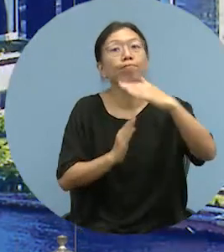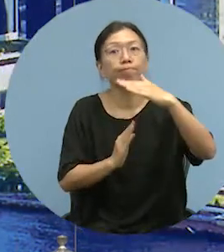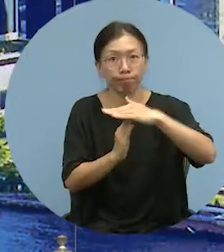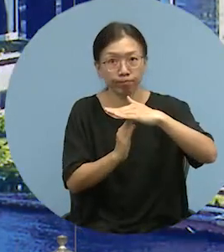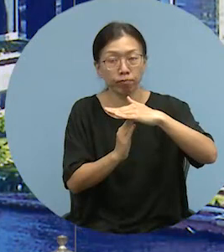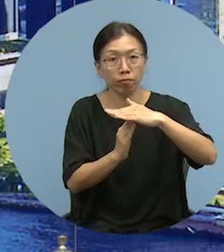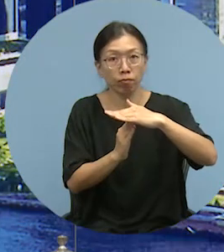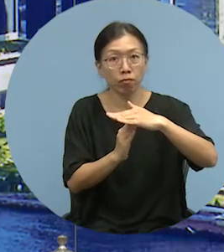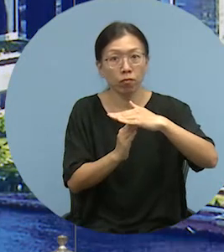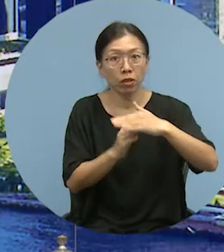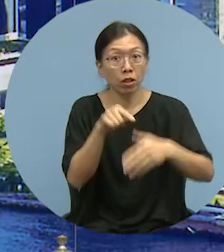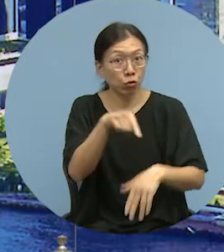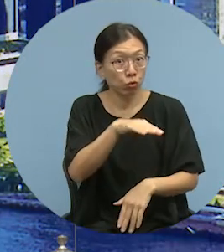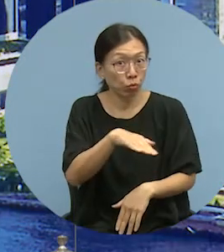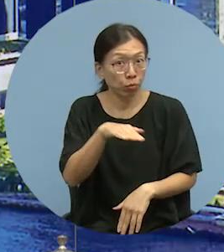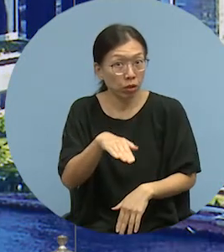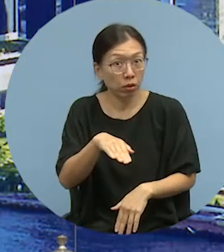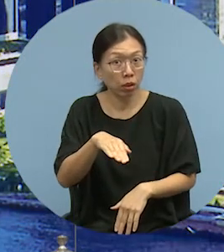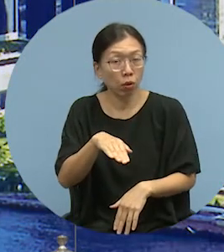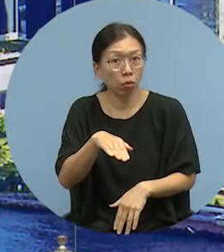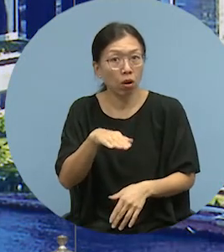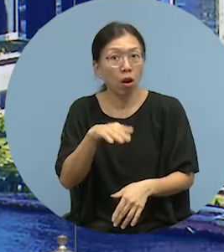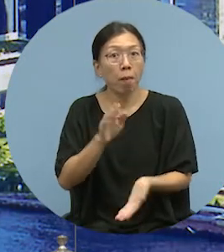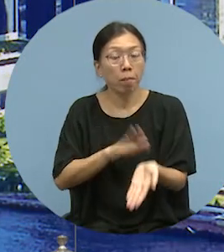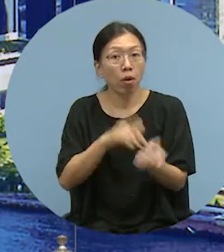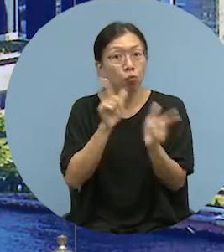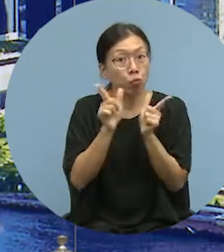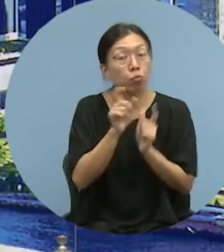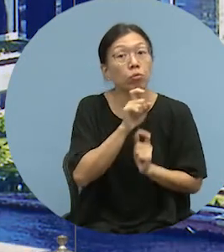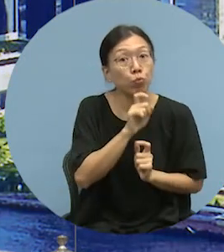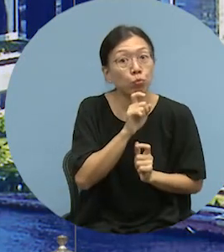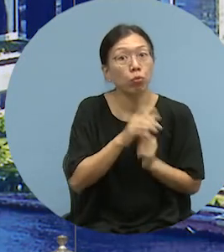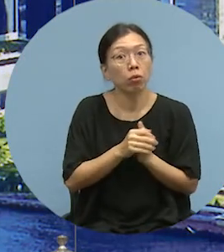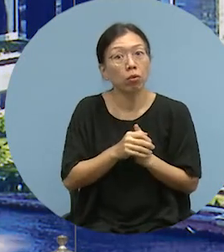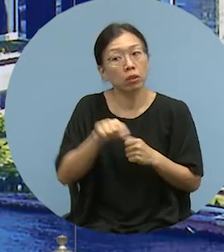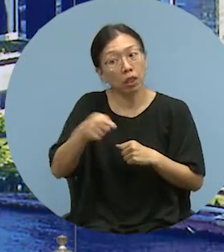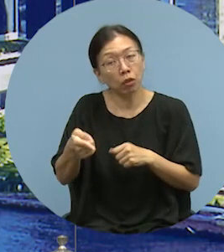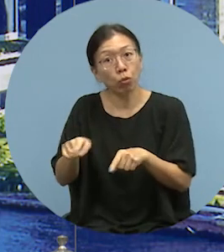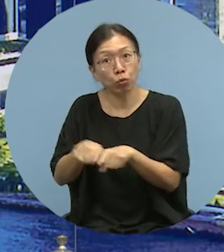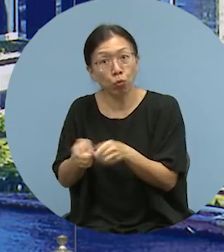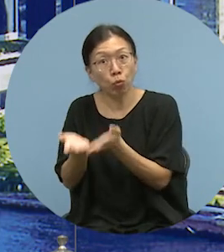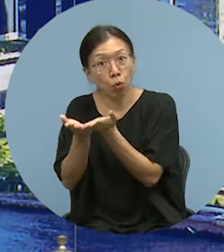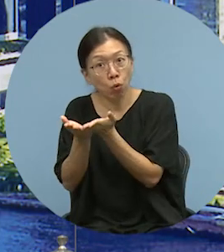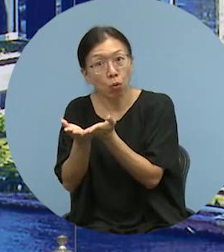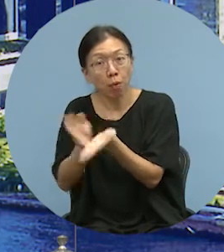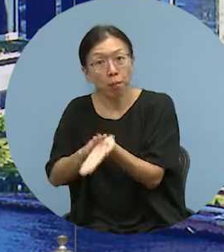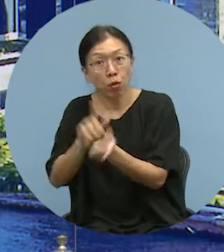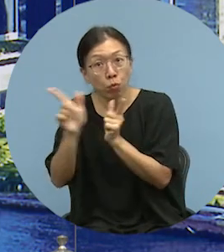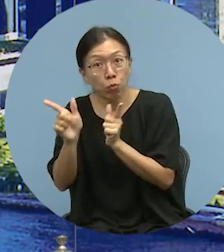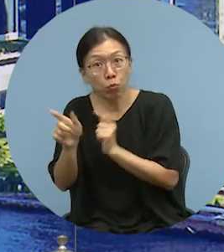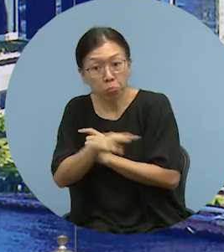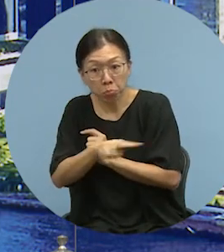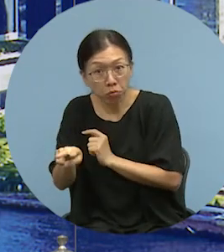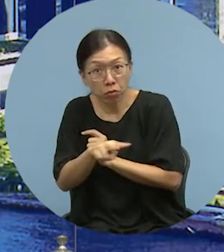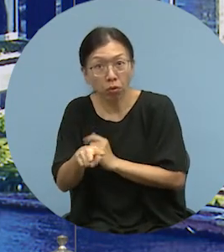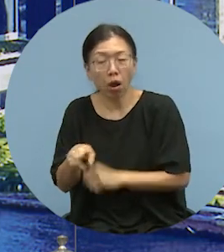因為小朋友當時佢就有啲病徵啦，咁佢嗰個小朋友個同學仔又有啲病徵。咁當時我哋都